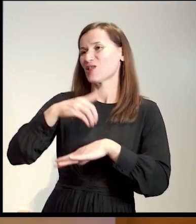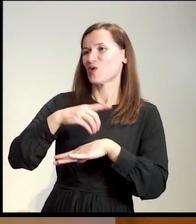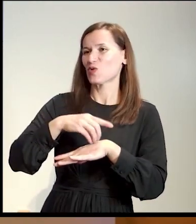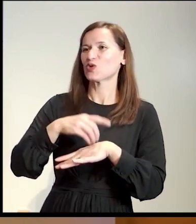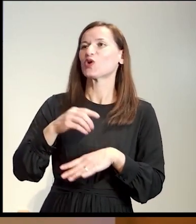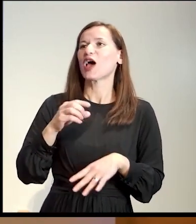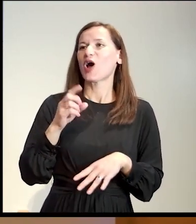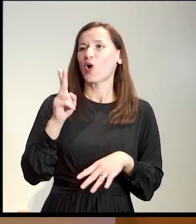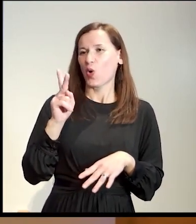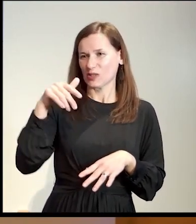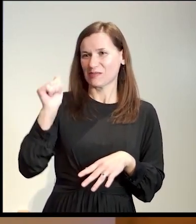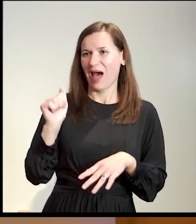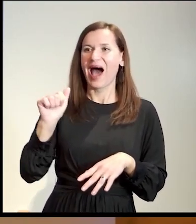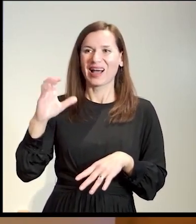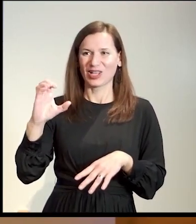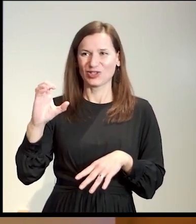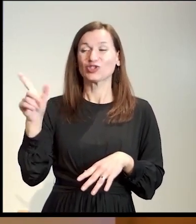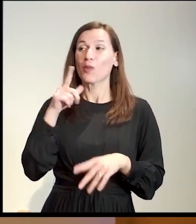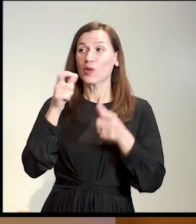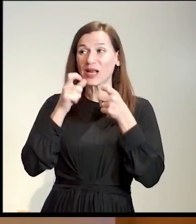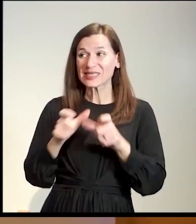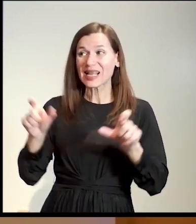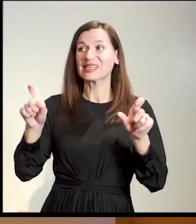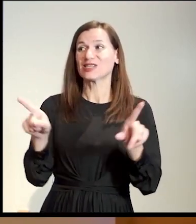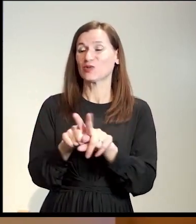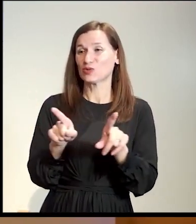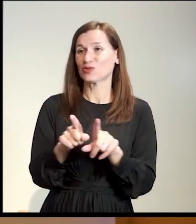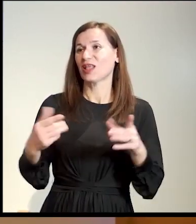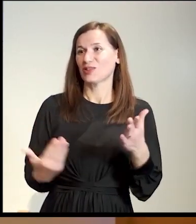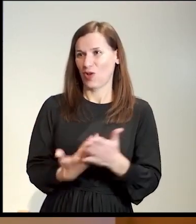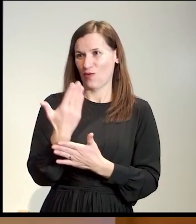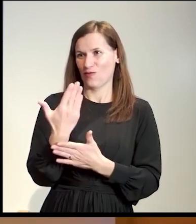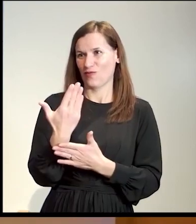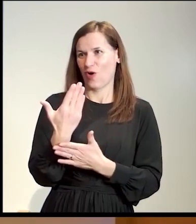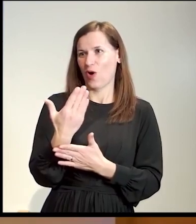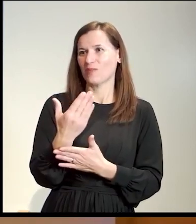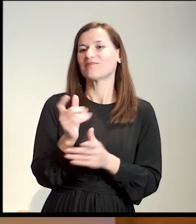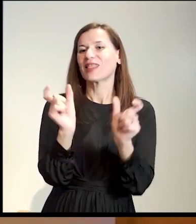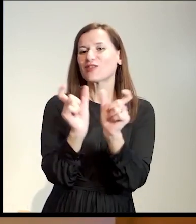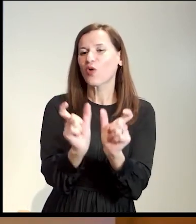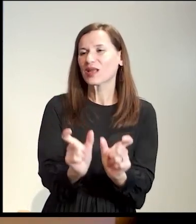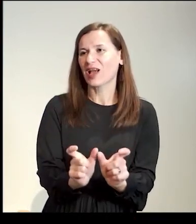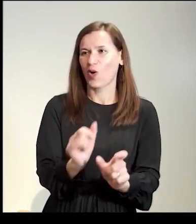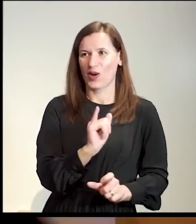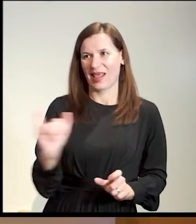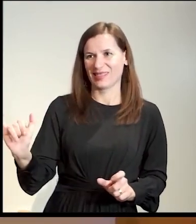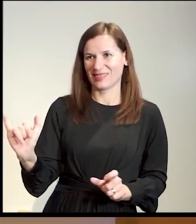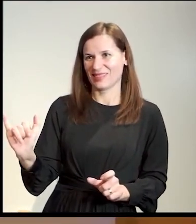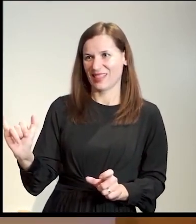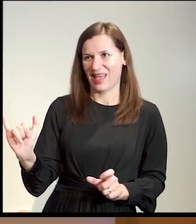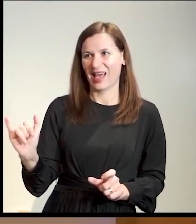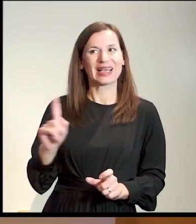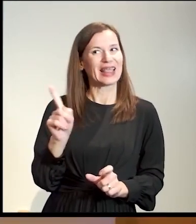Kozma Ahačič, ki bo razglasil tudi novo tvorjenko leta, ki ni ne resnica,